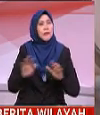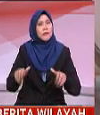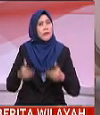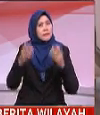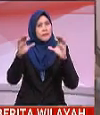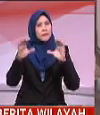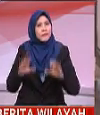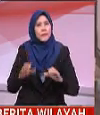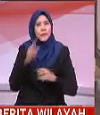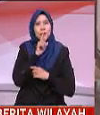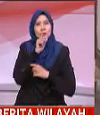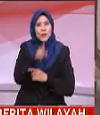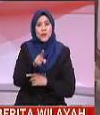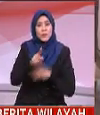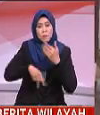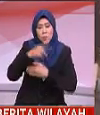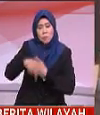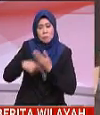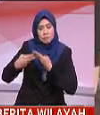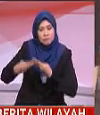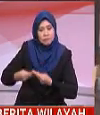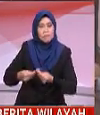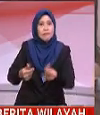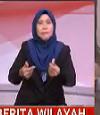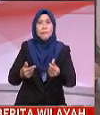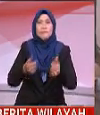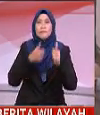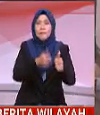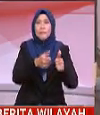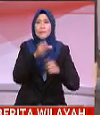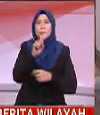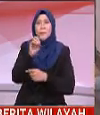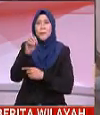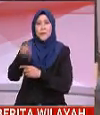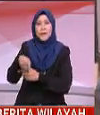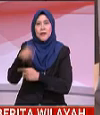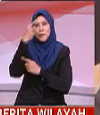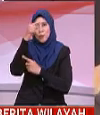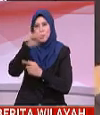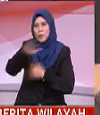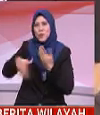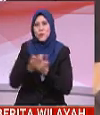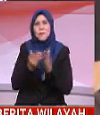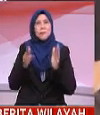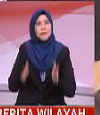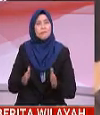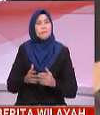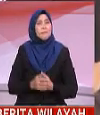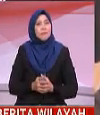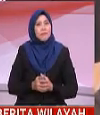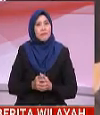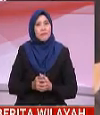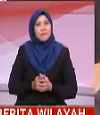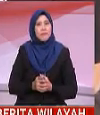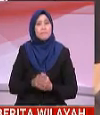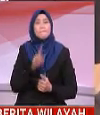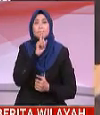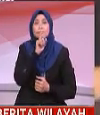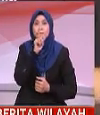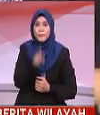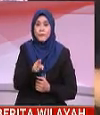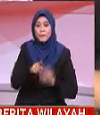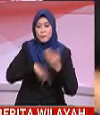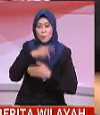Puan untuk memastikan program berjalan lancar dengan pematuhan SOP bagi semua pihak? Okey, kita akan